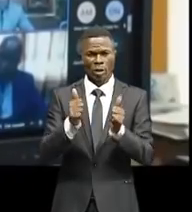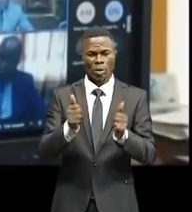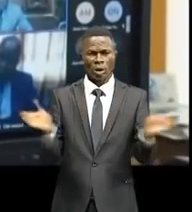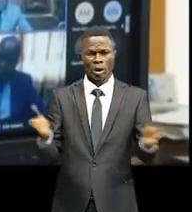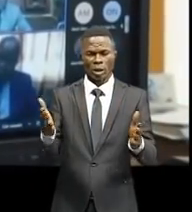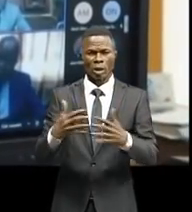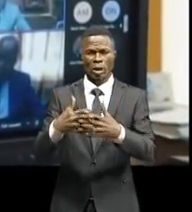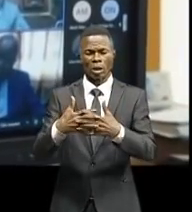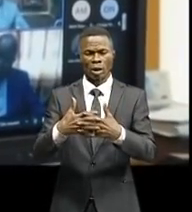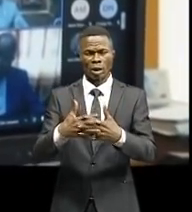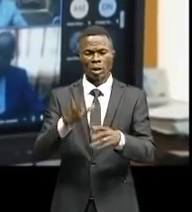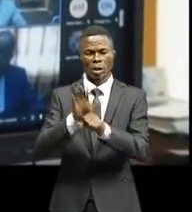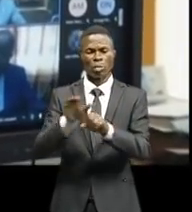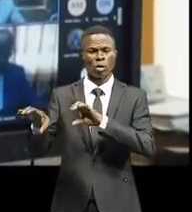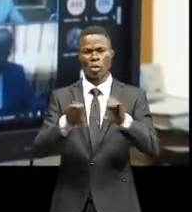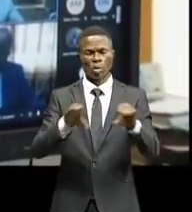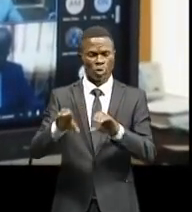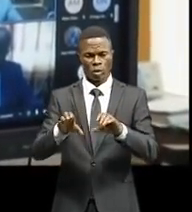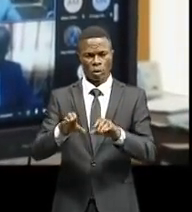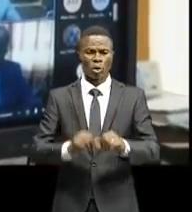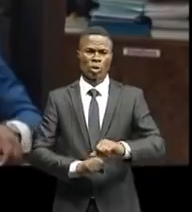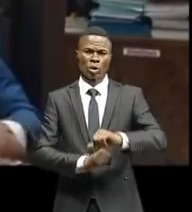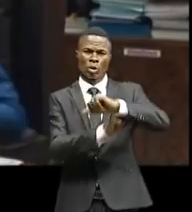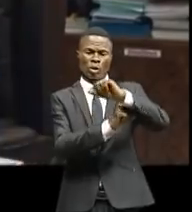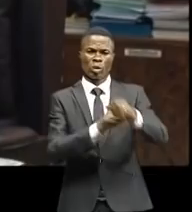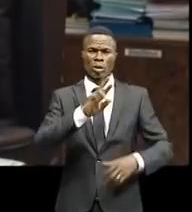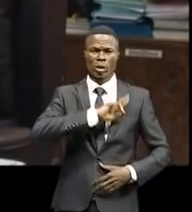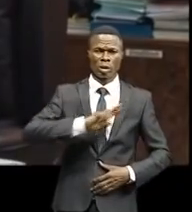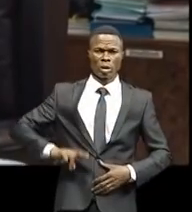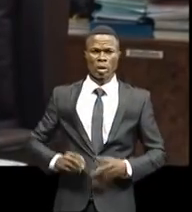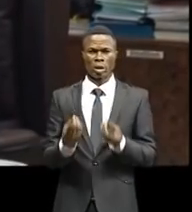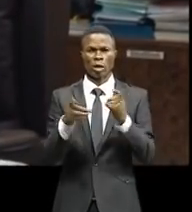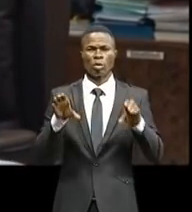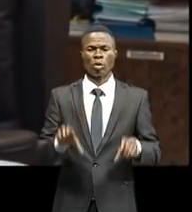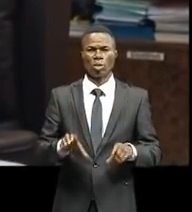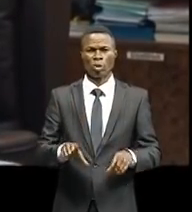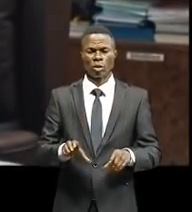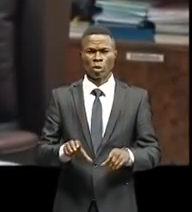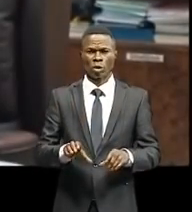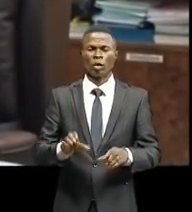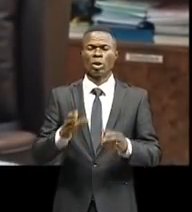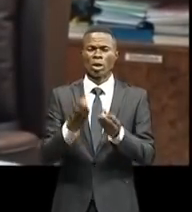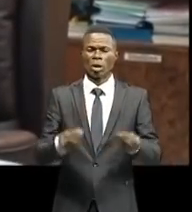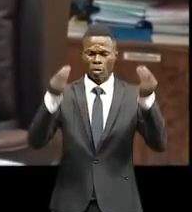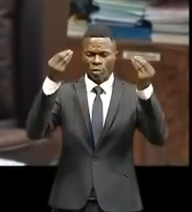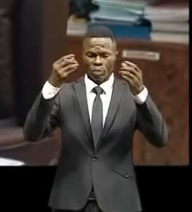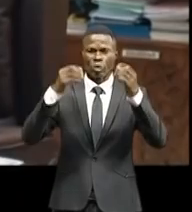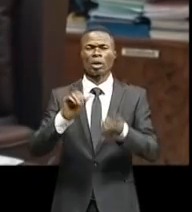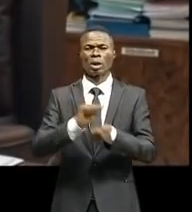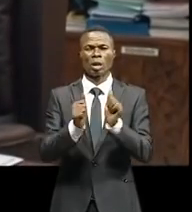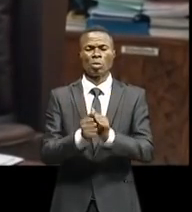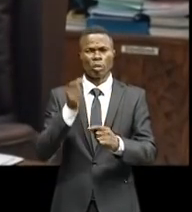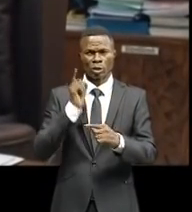partenaires bilatéraux et multilatéraux à accompagner la République démocratique du Congo à relever les principaux défis